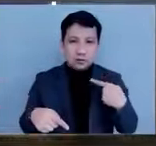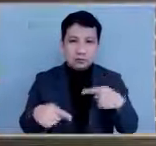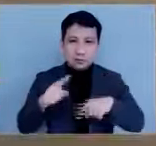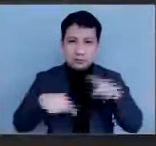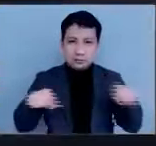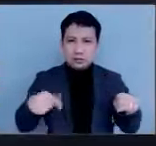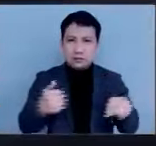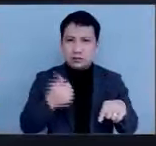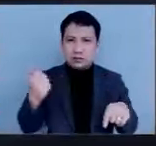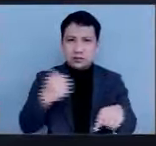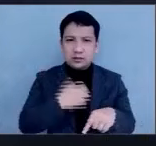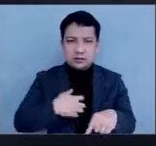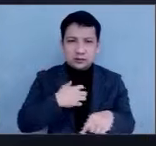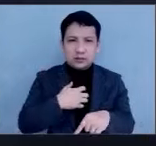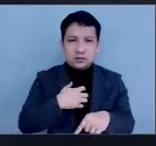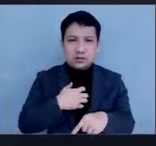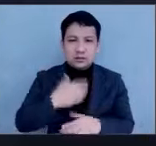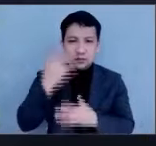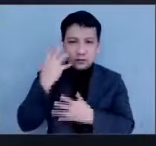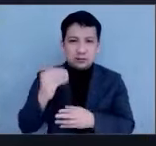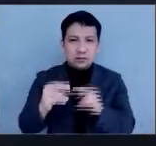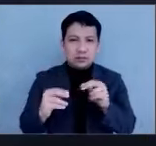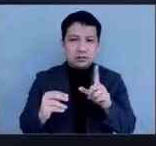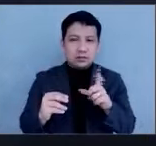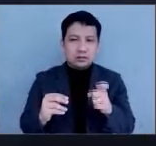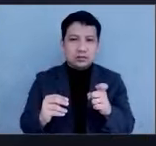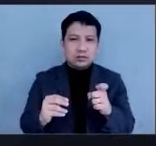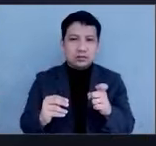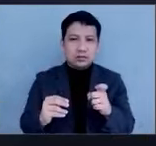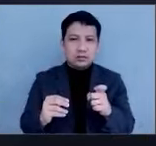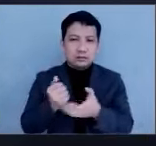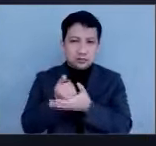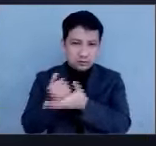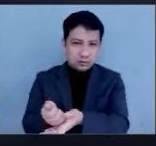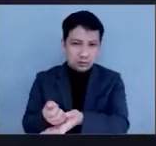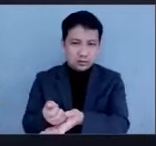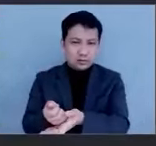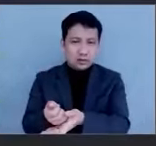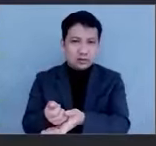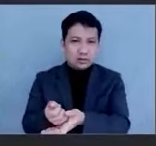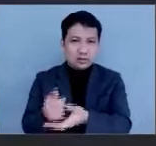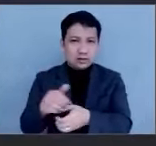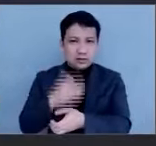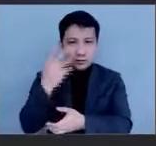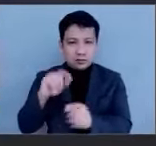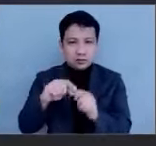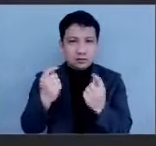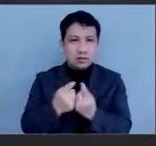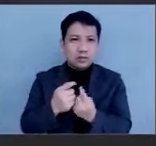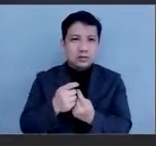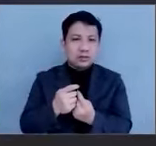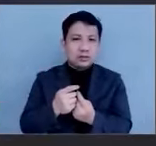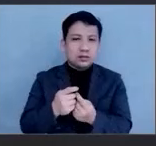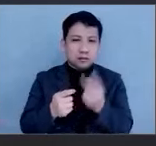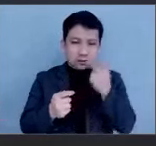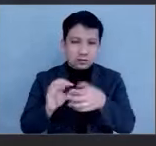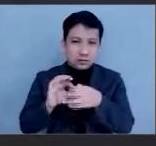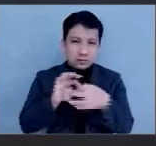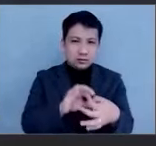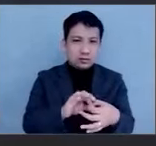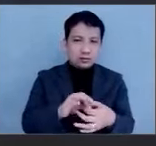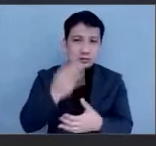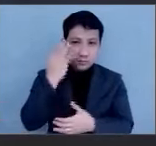nagreklamo. Ayon sa pamunuan ng NLEX, agad na tinulungan ng kanilang emergency response team ang biktima. Nakikipagtulungan din sila